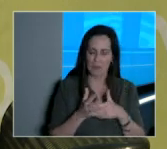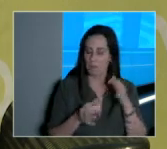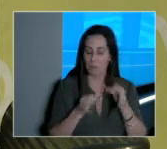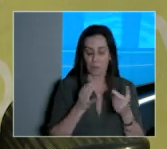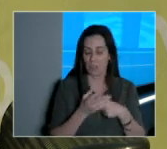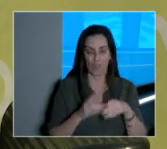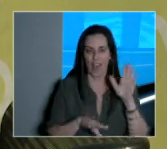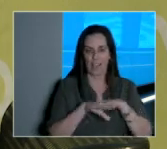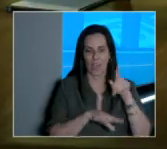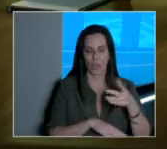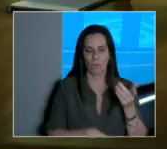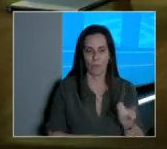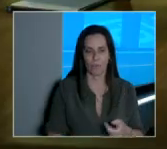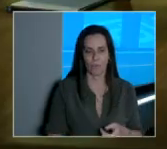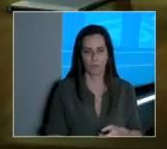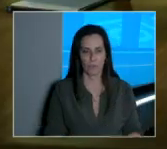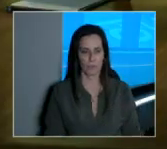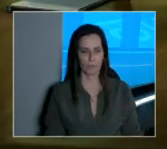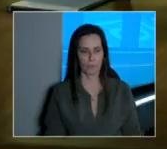הדין, כי אי אפשר יהיה לשפוט אותם.